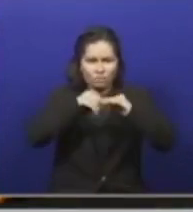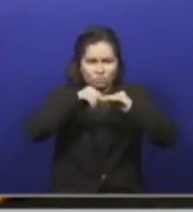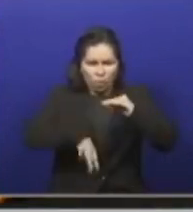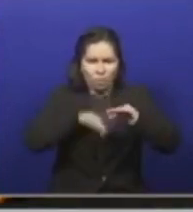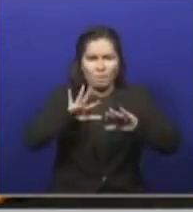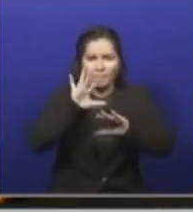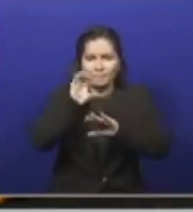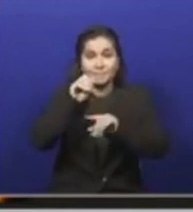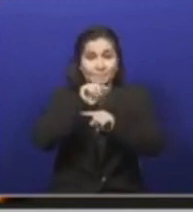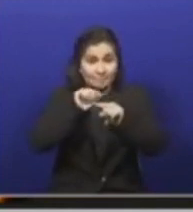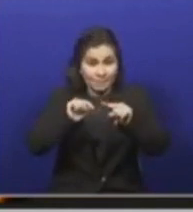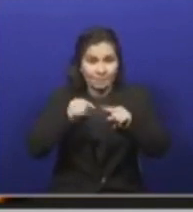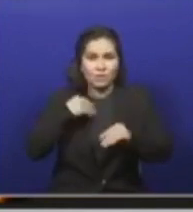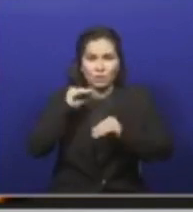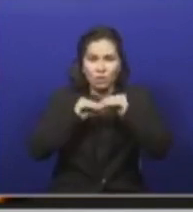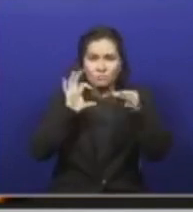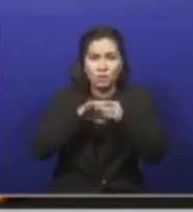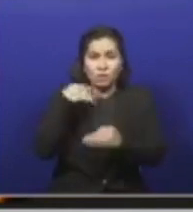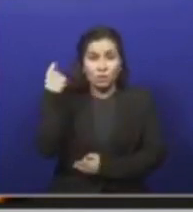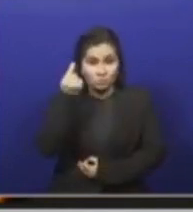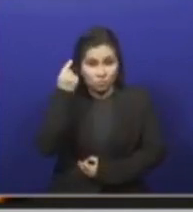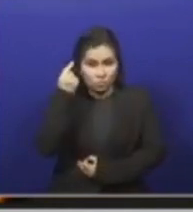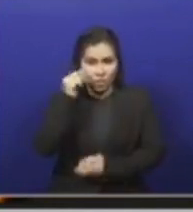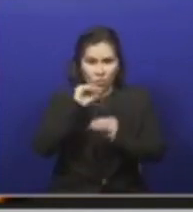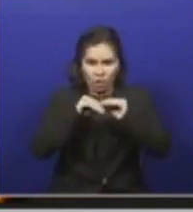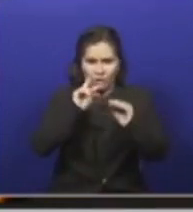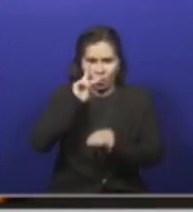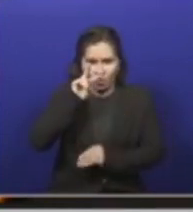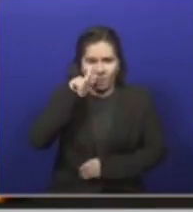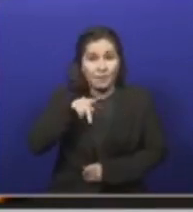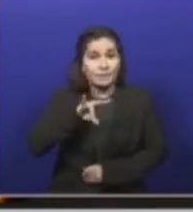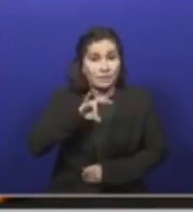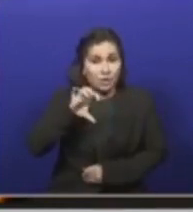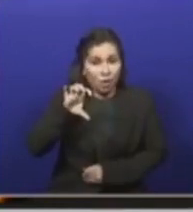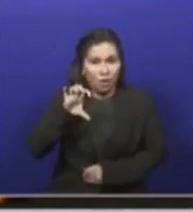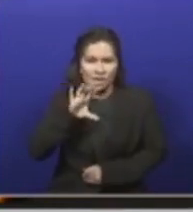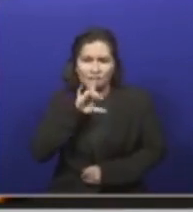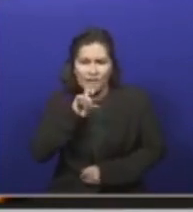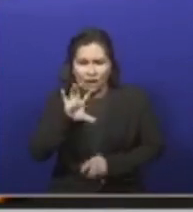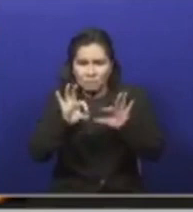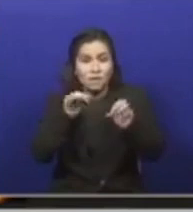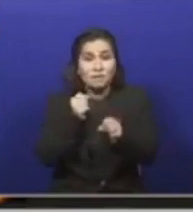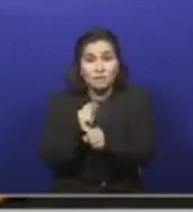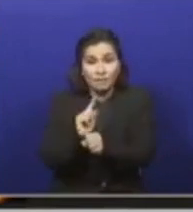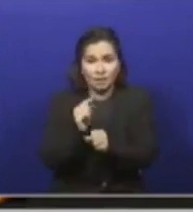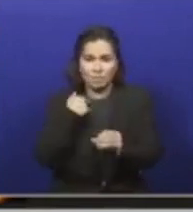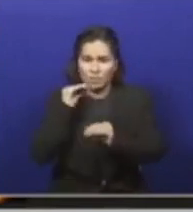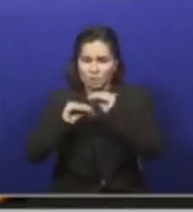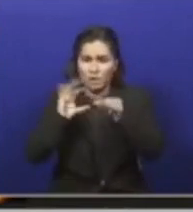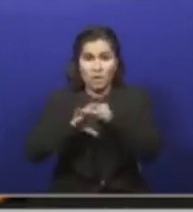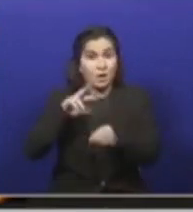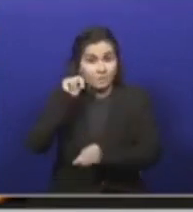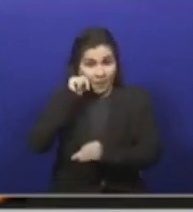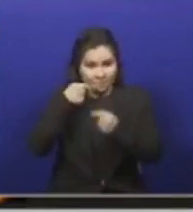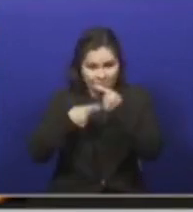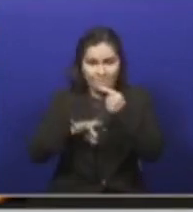มีโครงการเกี่ยวกับท่องเที่ยวประมาณ 2,700 โครงการแล้วท่านจะเลือกให้ใครอกหักมีโครงการเกี่ยวกับน้ํา 8,000 โครง